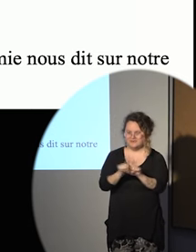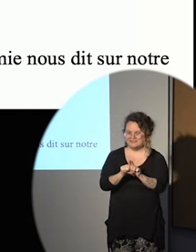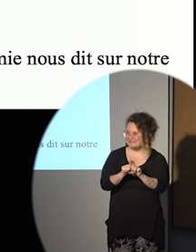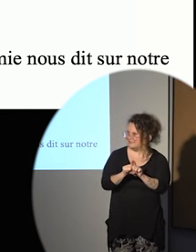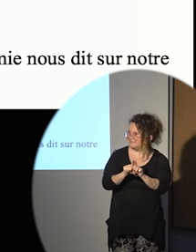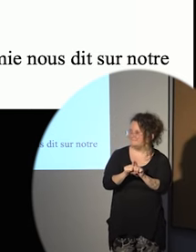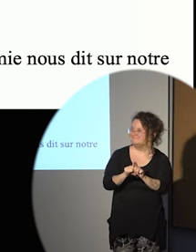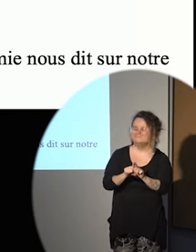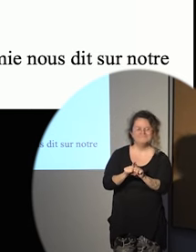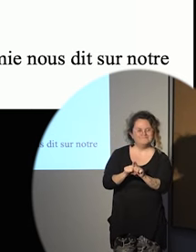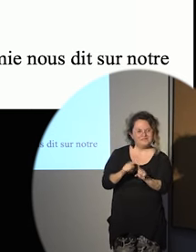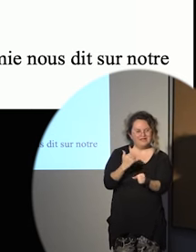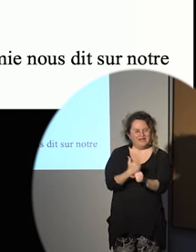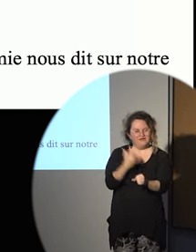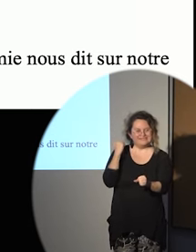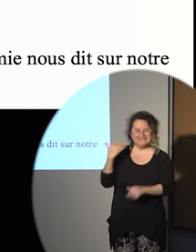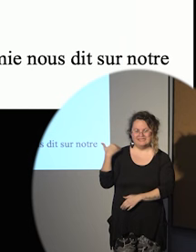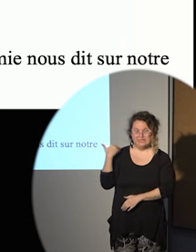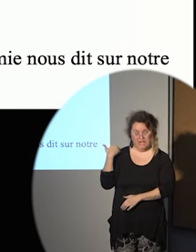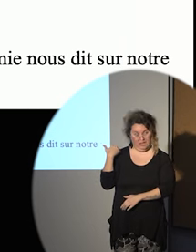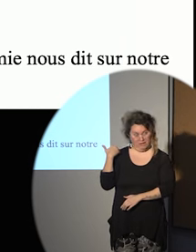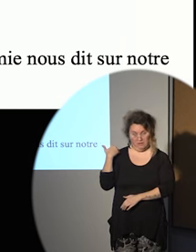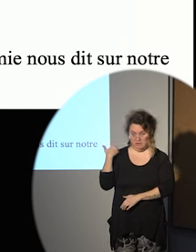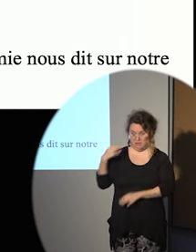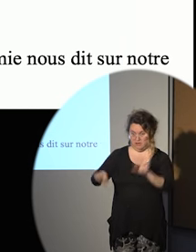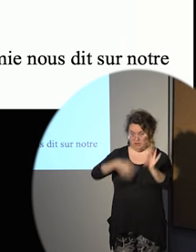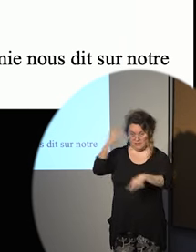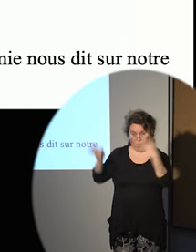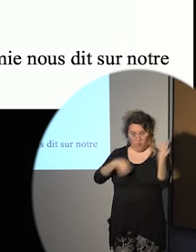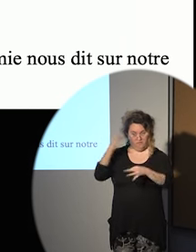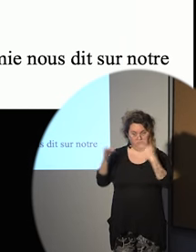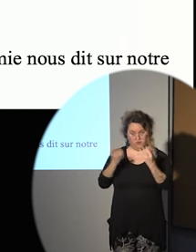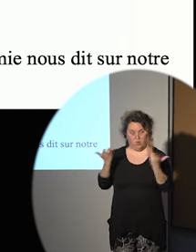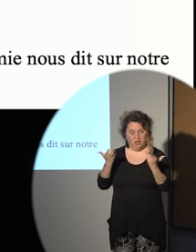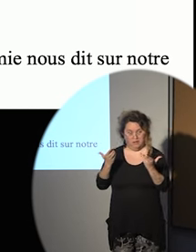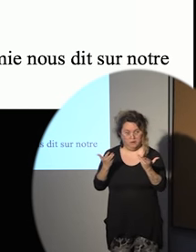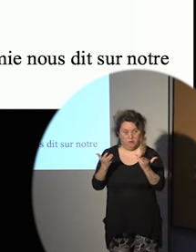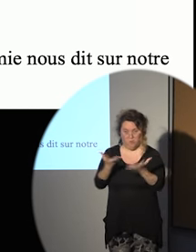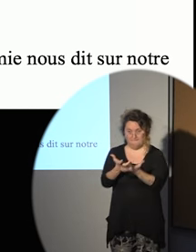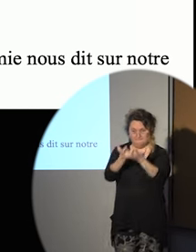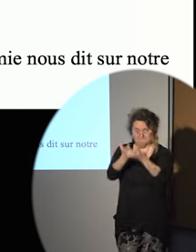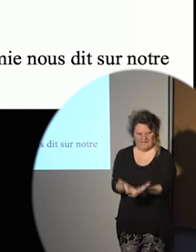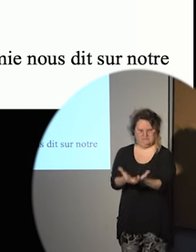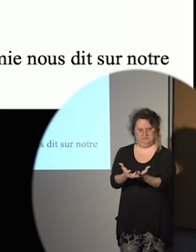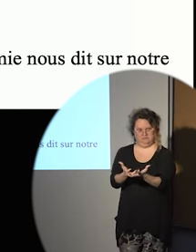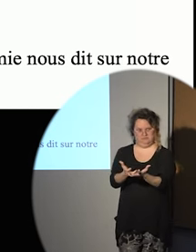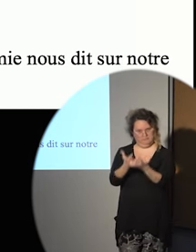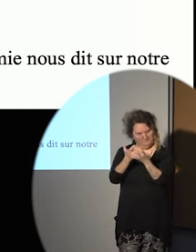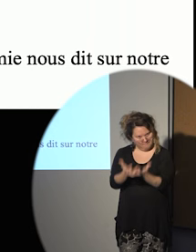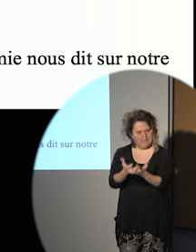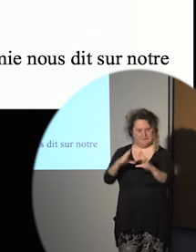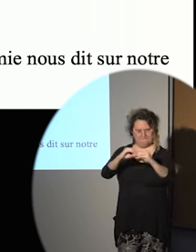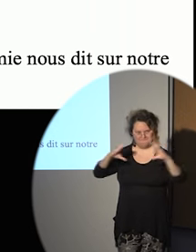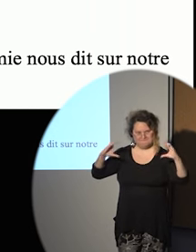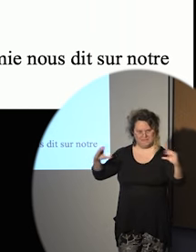fin de l'an passé, qui est la première détermination précise de la masse de notre galaxie, qui a des conséquences évidemment